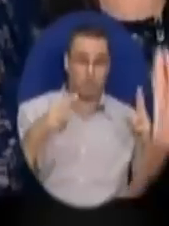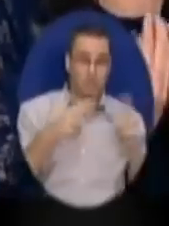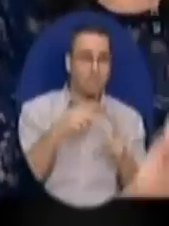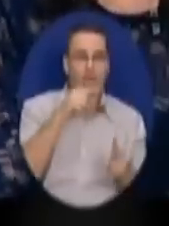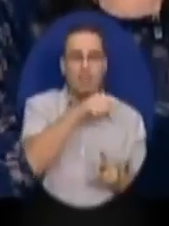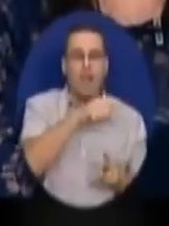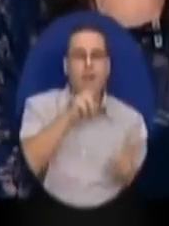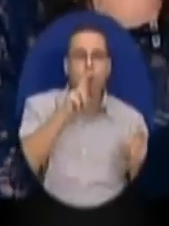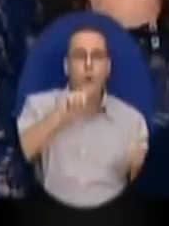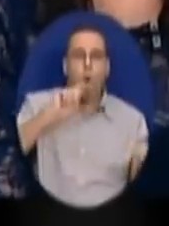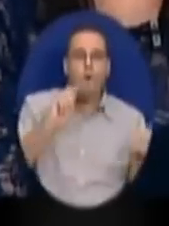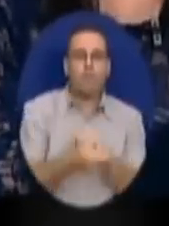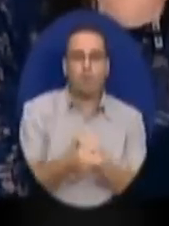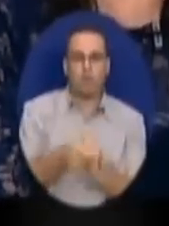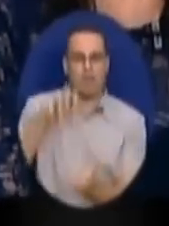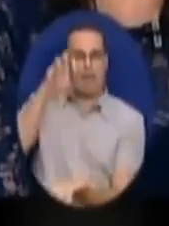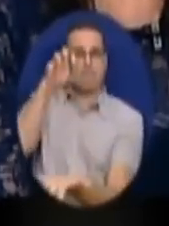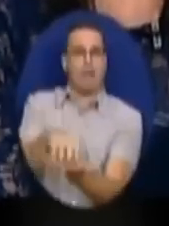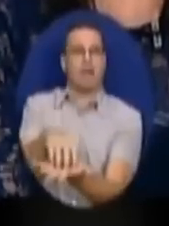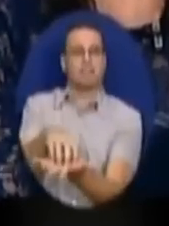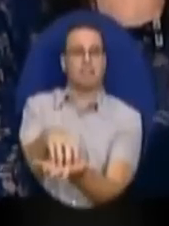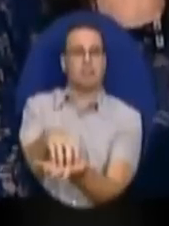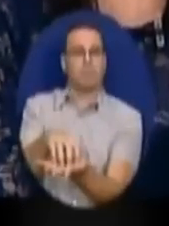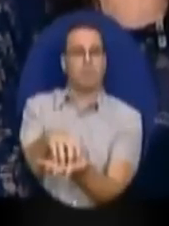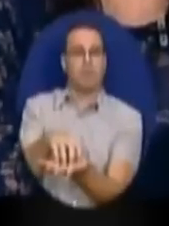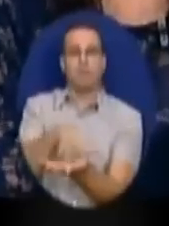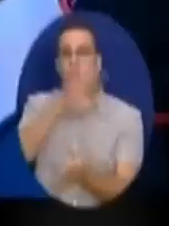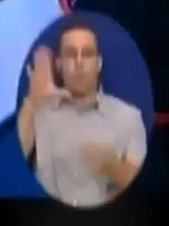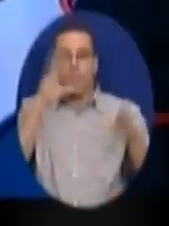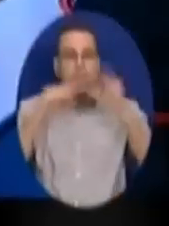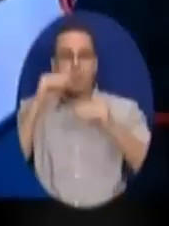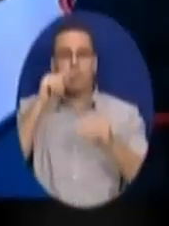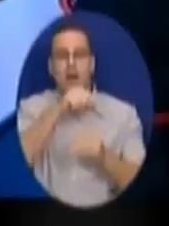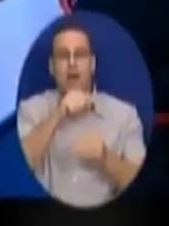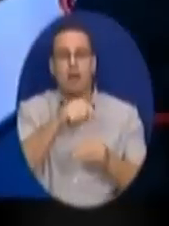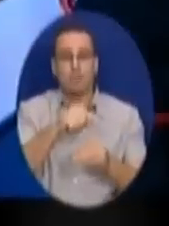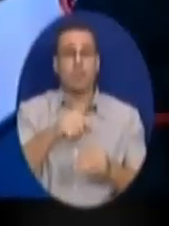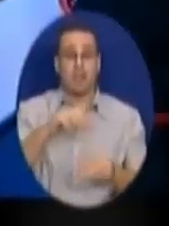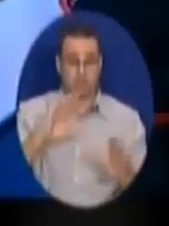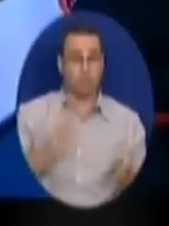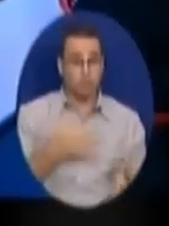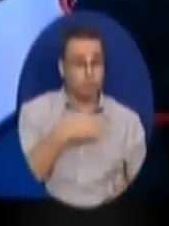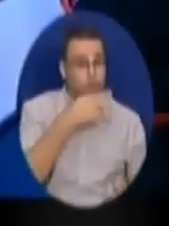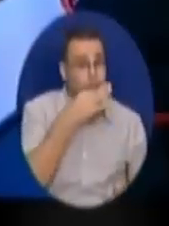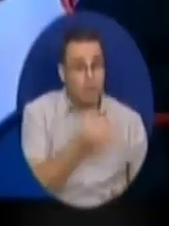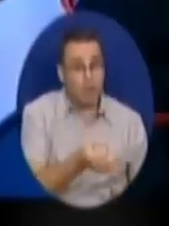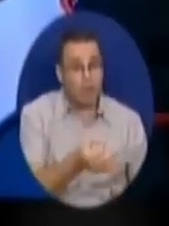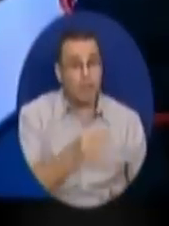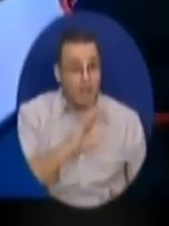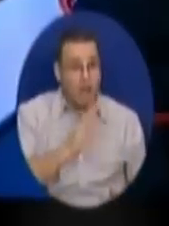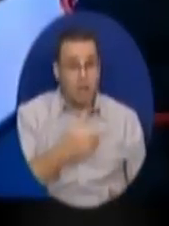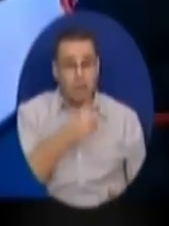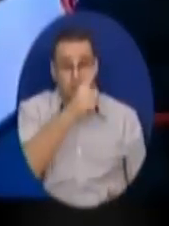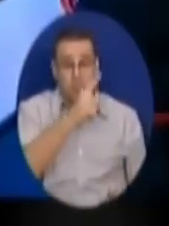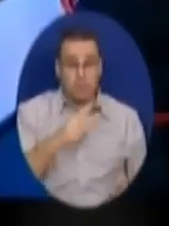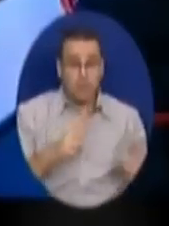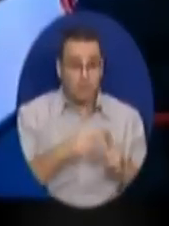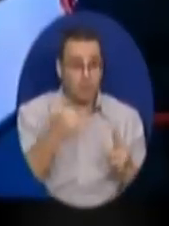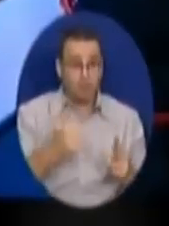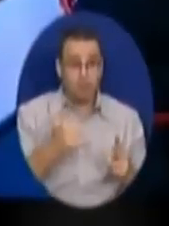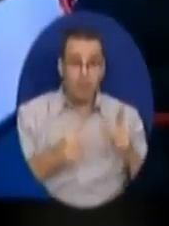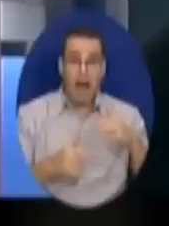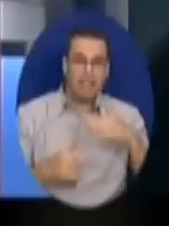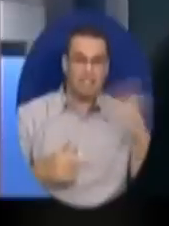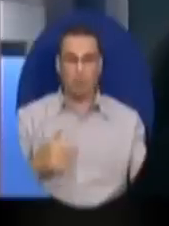השיח של הז א זה בדיוק העניין הקיצונים יעטפו את צרפת יש סכנה כזאת זו סכנה פוליטית